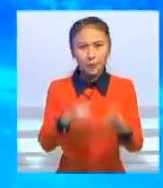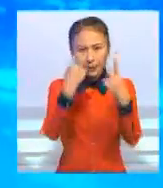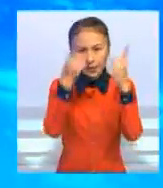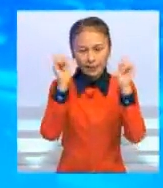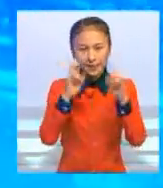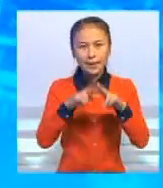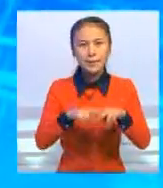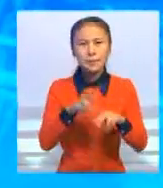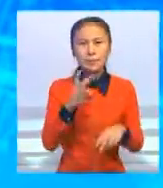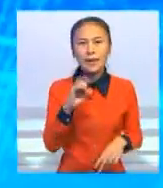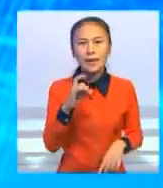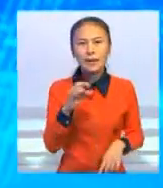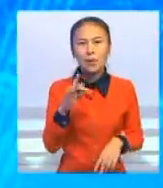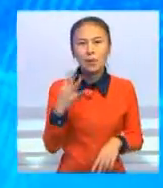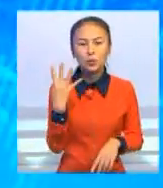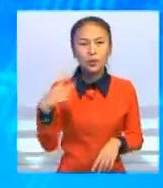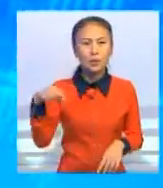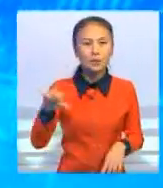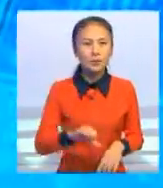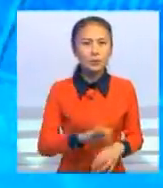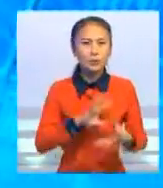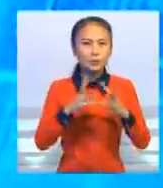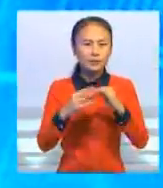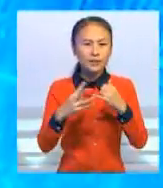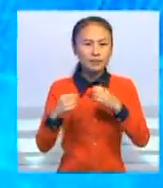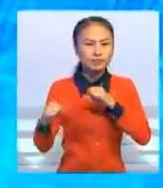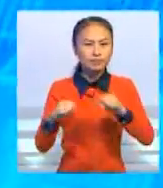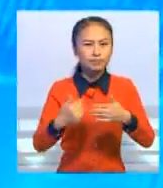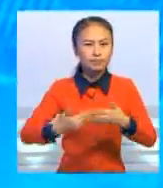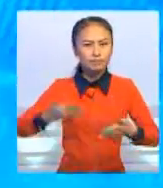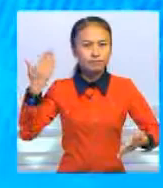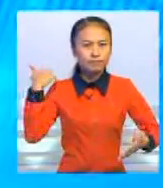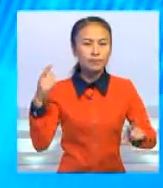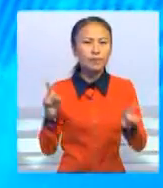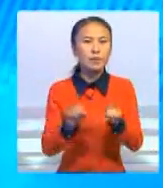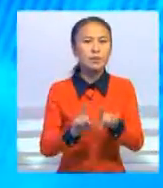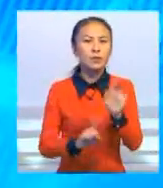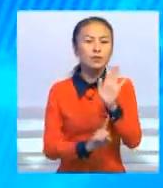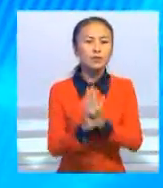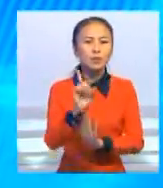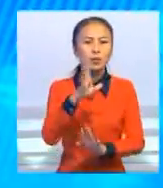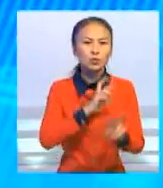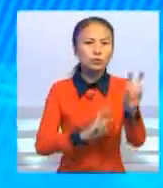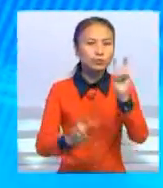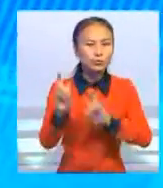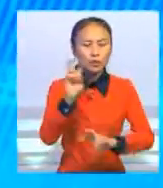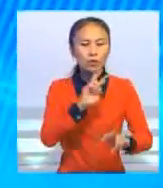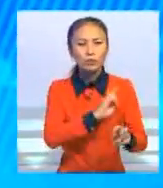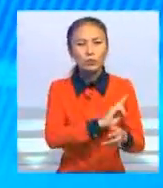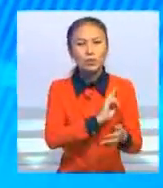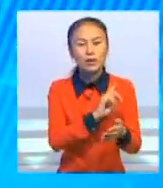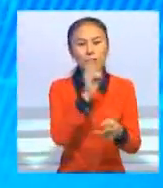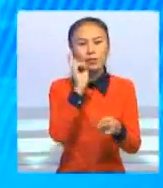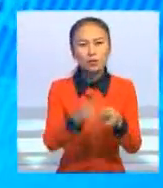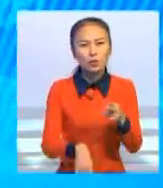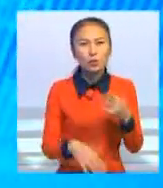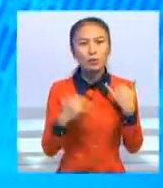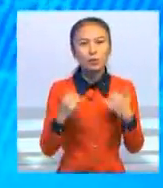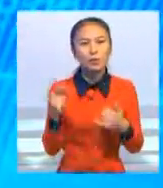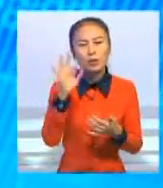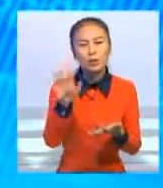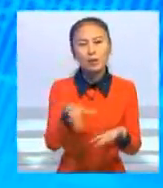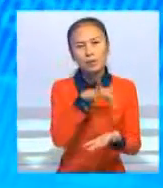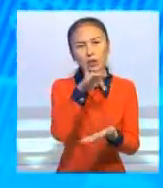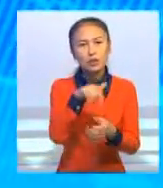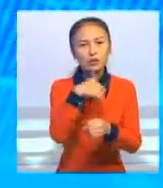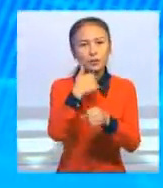Мексика астанасы Мехикада 4 апта бұрын жер сілкінісі кезінде қаза тапқандарды іздестіру құтқару жұмыстары аяқталды. Бұл